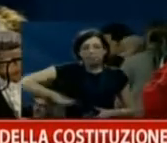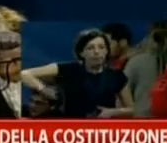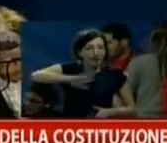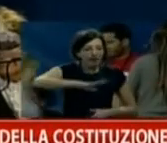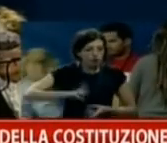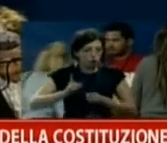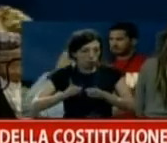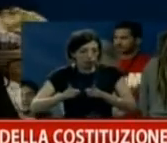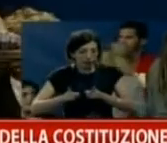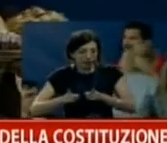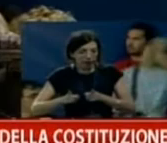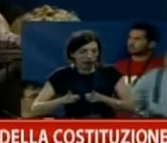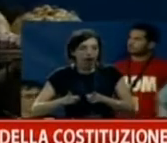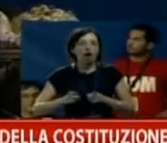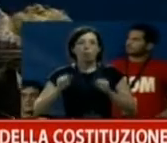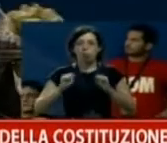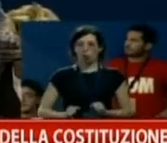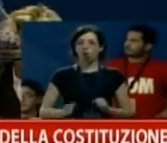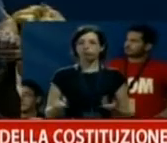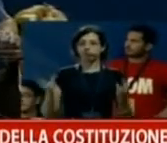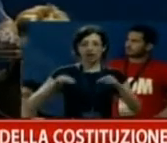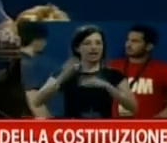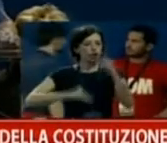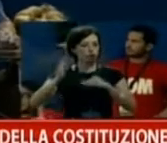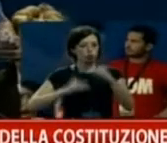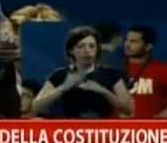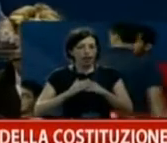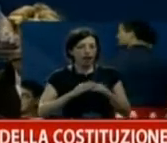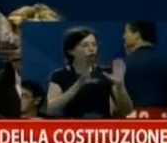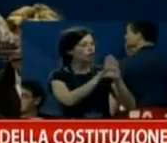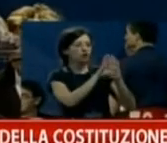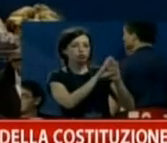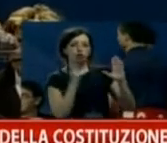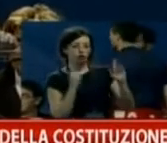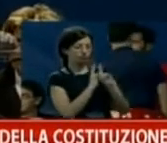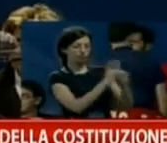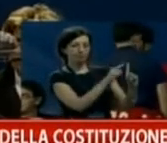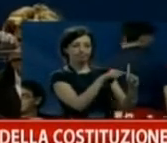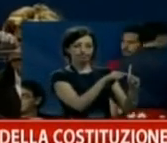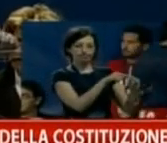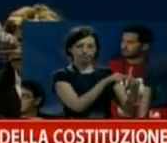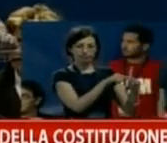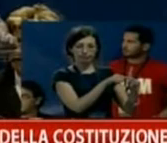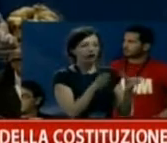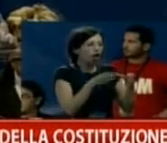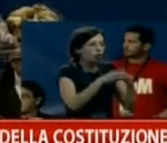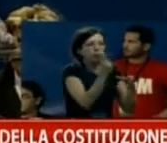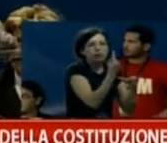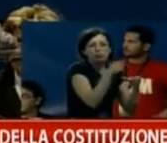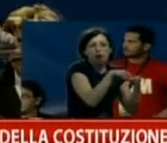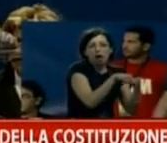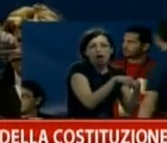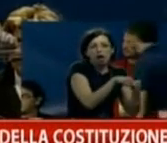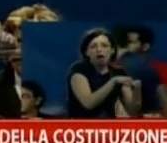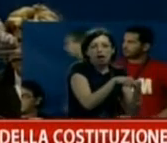Noi siamo qui per questo, per uscire dalla logica delle oligarchie e ridare voce ai cittadini, per